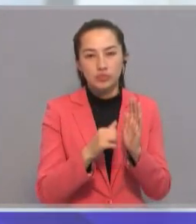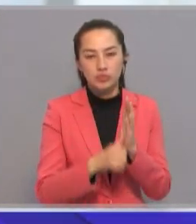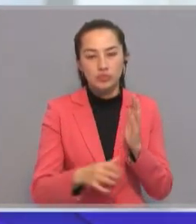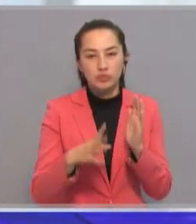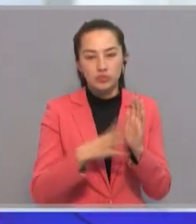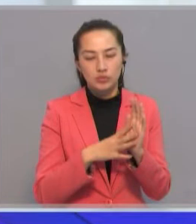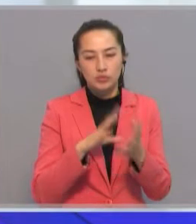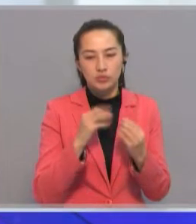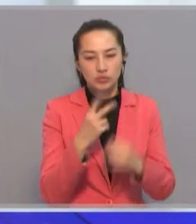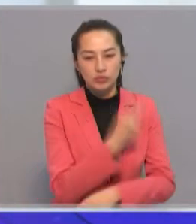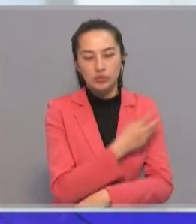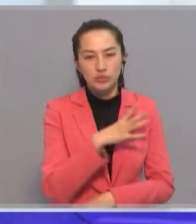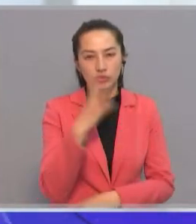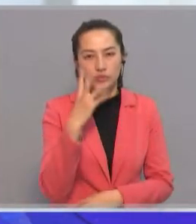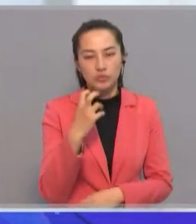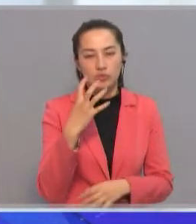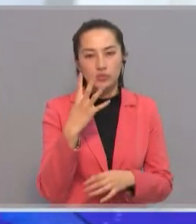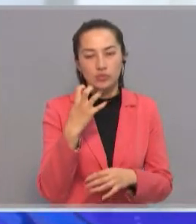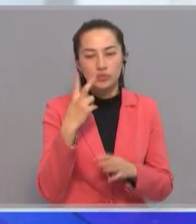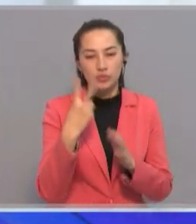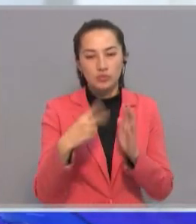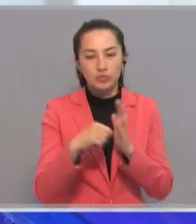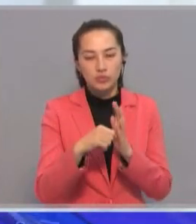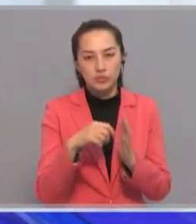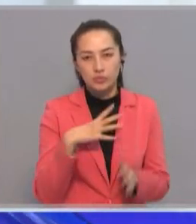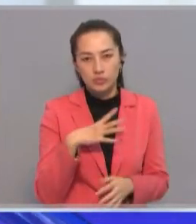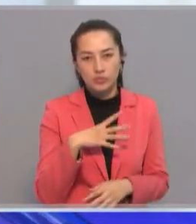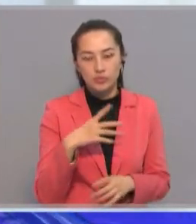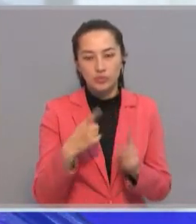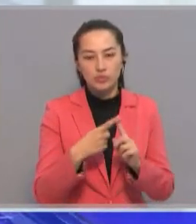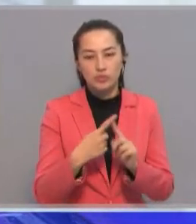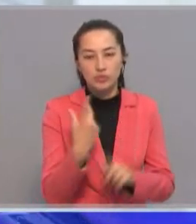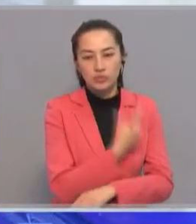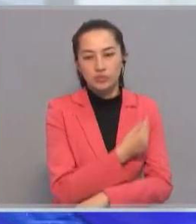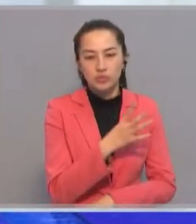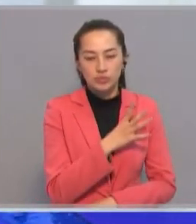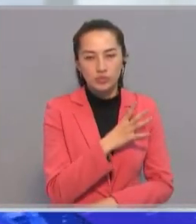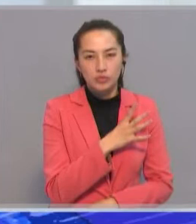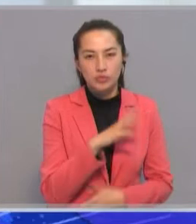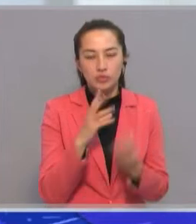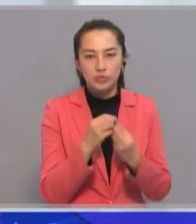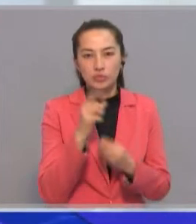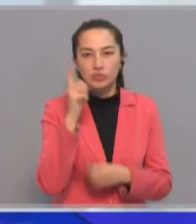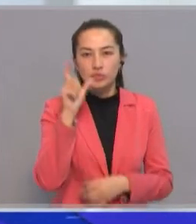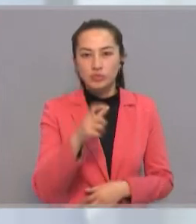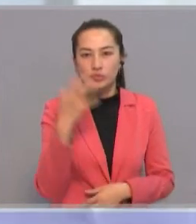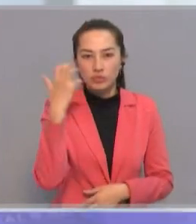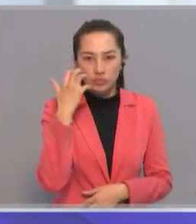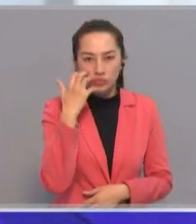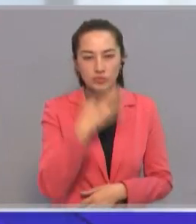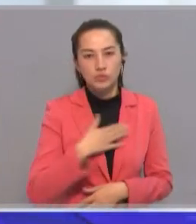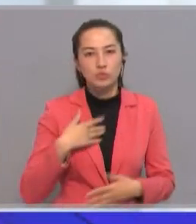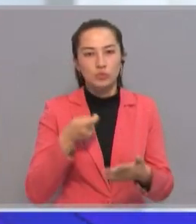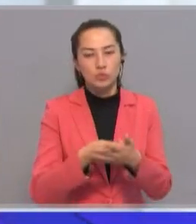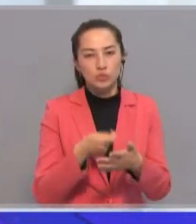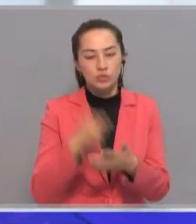алуға 426 адам бірінші компонентін алды. Бұлардың ішінде жаңа жүкті әйелдер мен емізулі